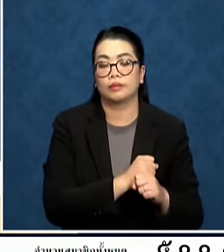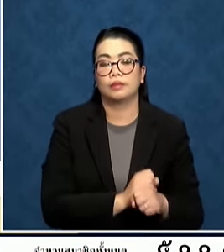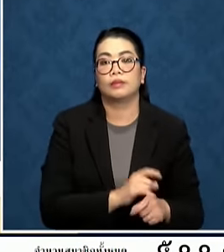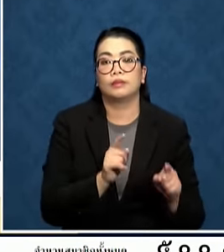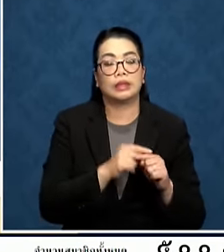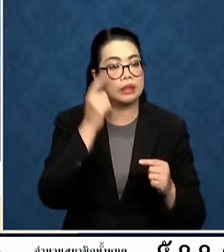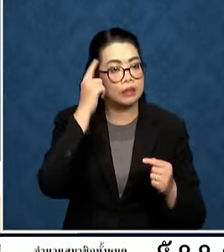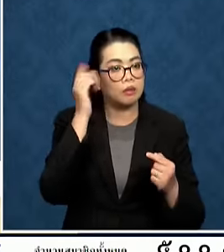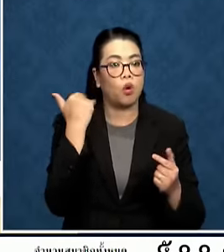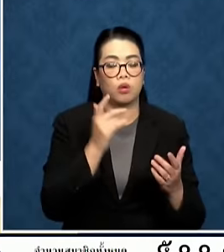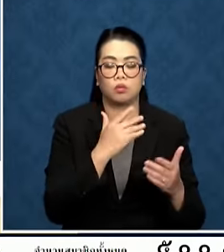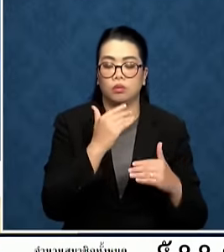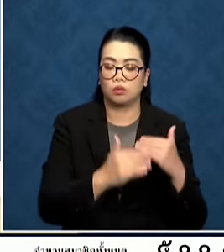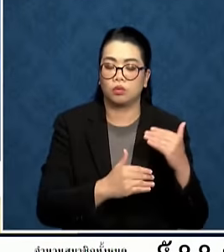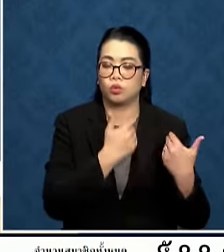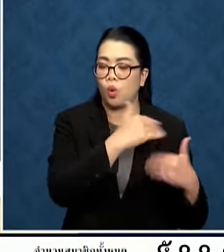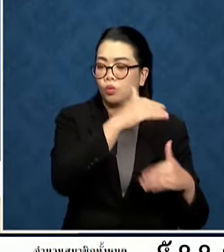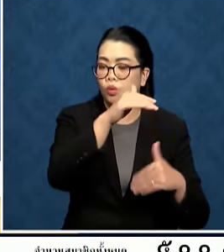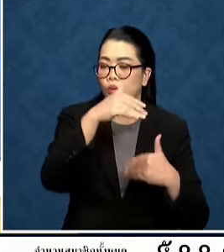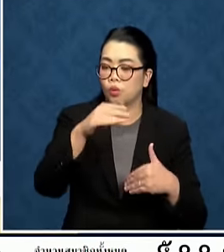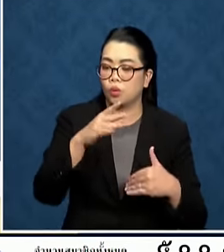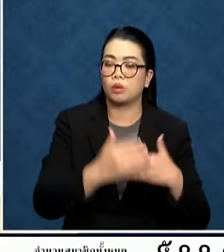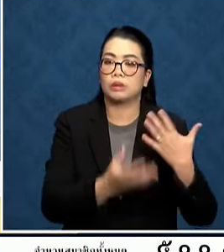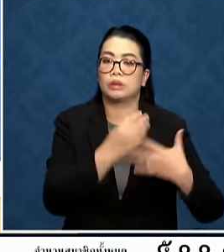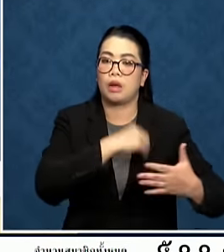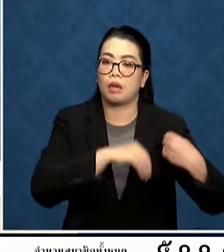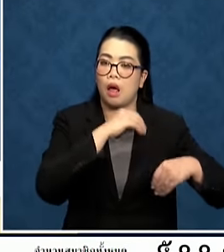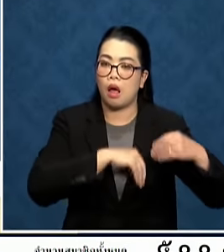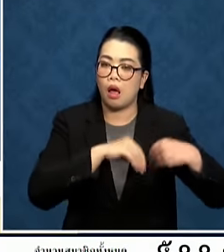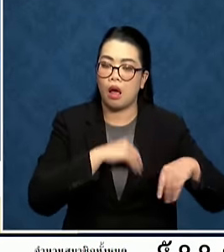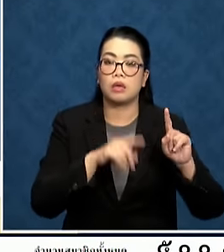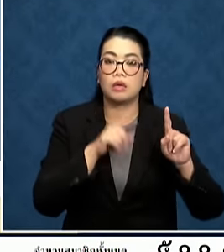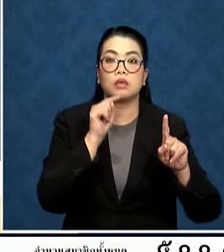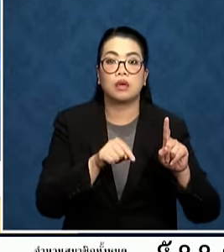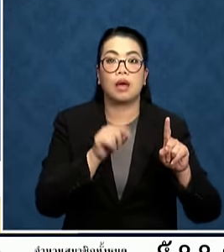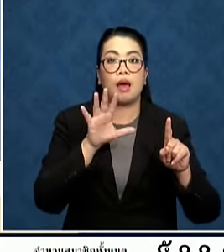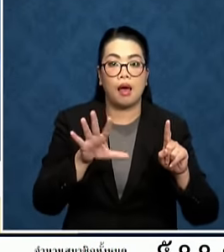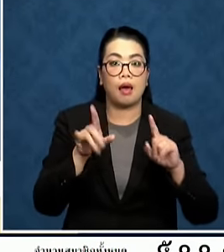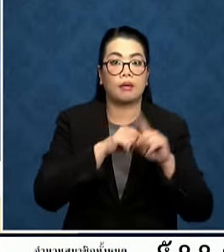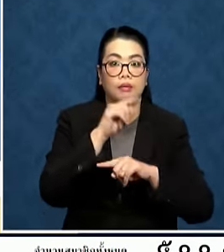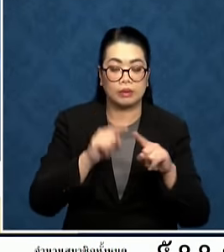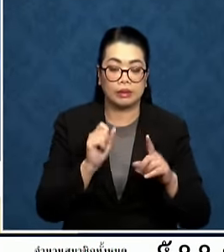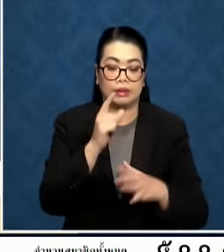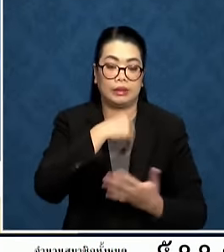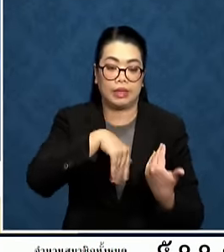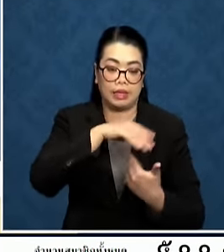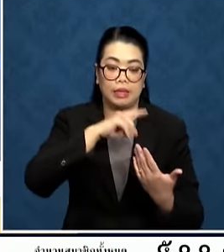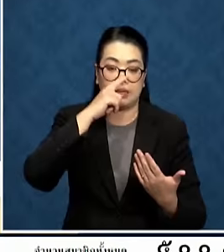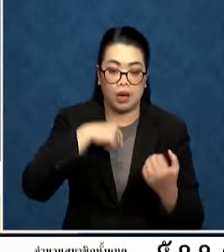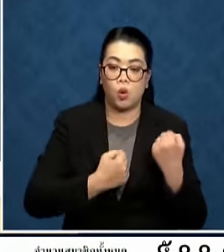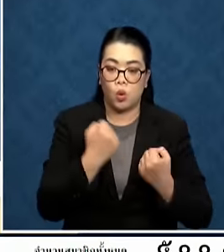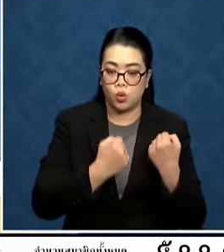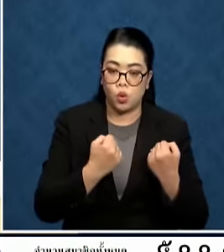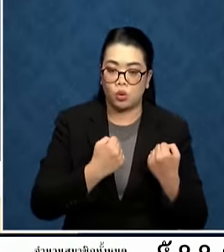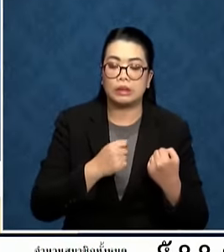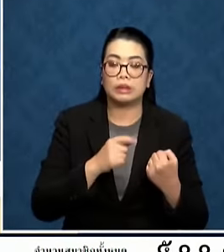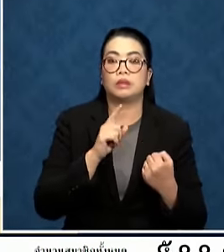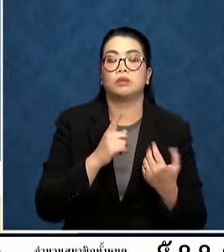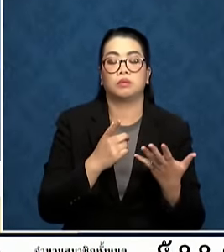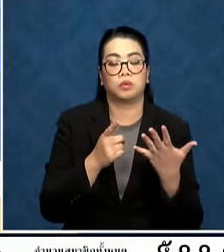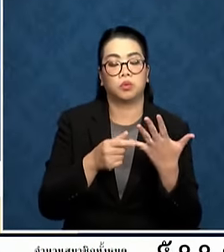กับประเทศมายาวนานถ้าคิดเป็นสัดส่วนต่อ GDPสูงถึง 1ใน 5ครับเรียกว่าถ้าเศรษฐกิจไทยมี 5นิ้วรถยนต์เอาไปแล้ว 1